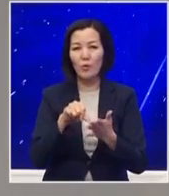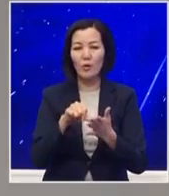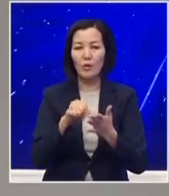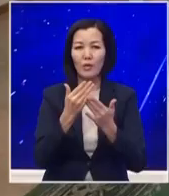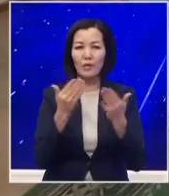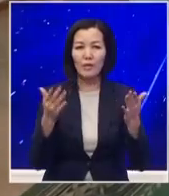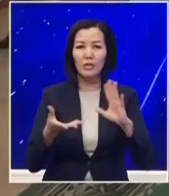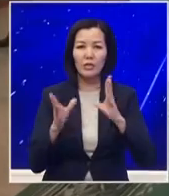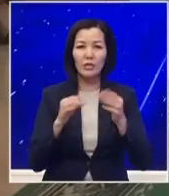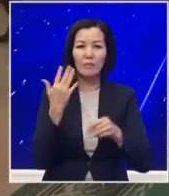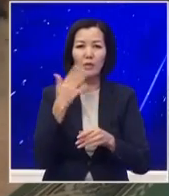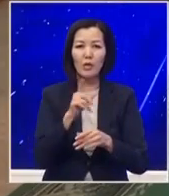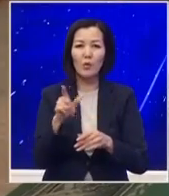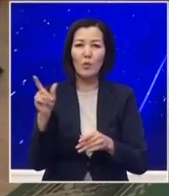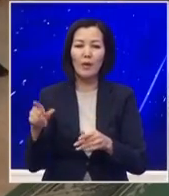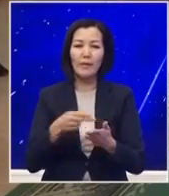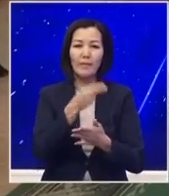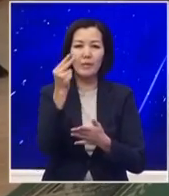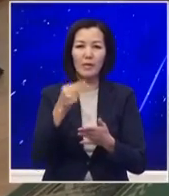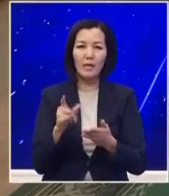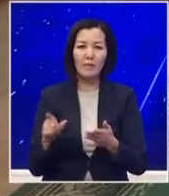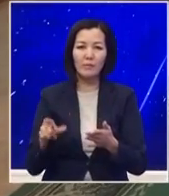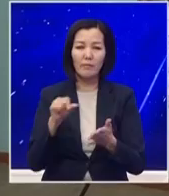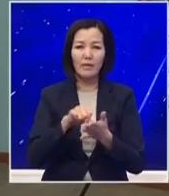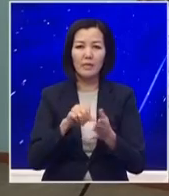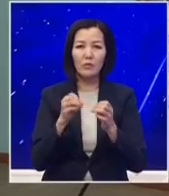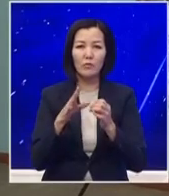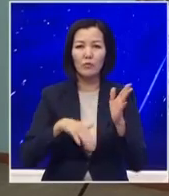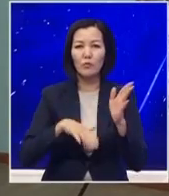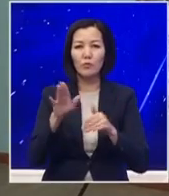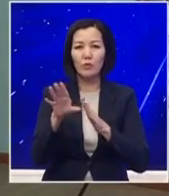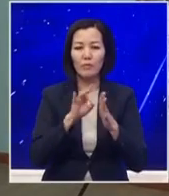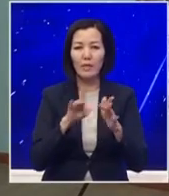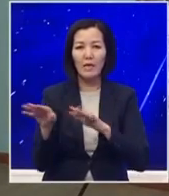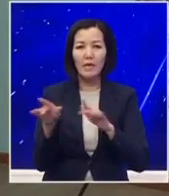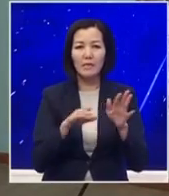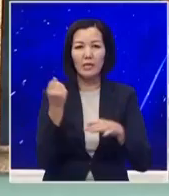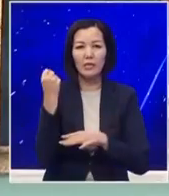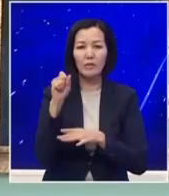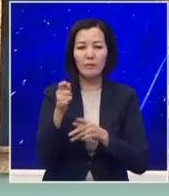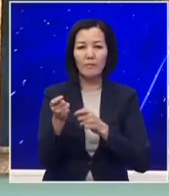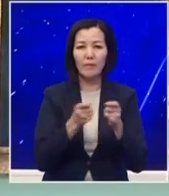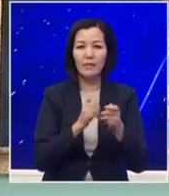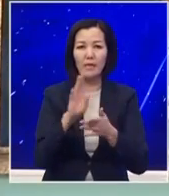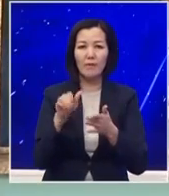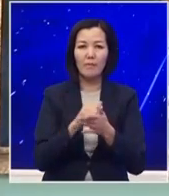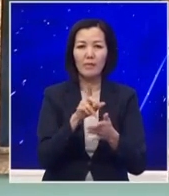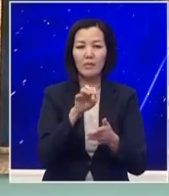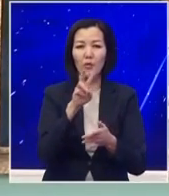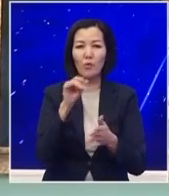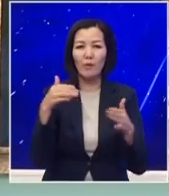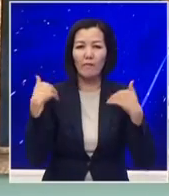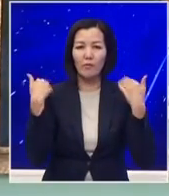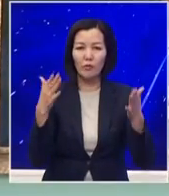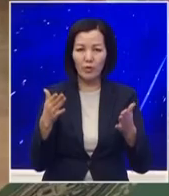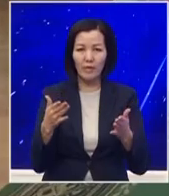байқауға 750-ге жуық қылғалам шебер қатысқан, оның 10-шы үздік деп танылды. Шара аясында жеңімпаздарды басқарма басшысы